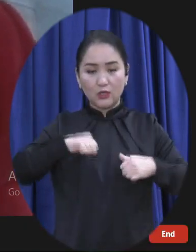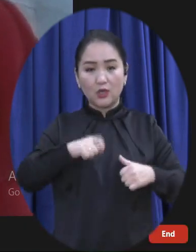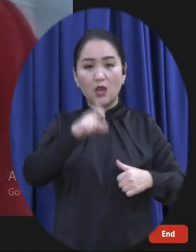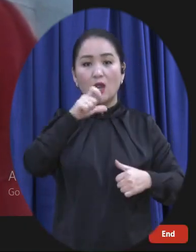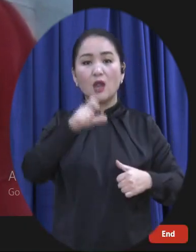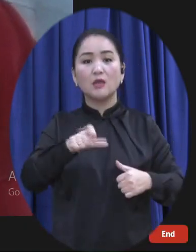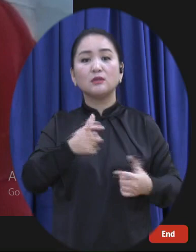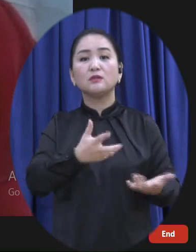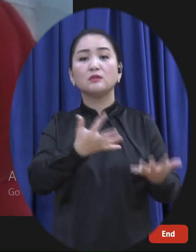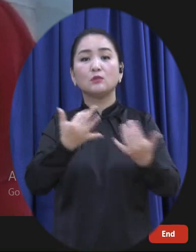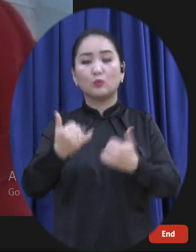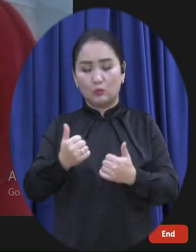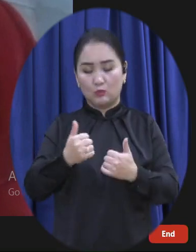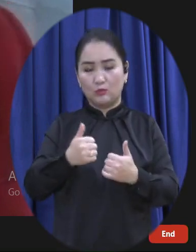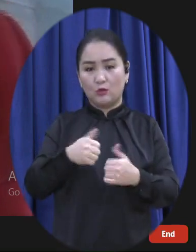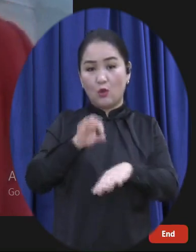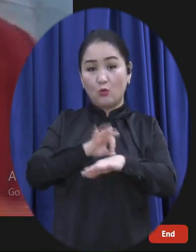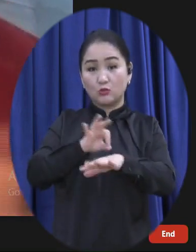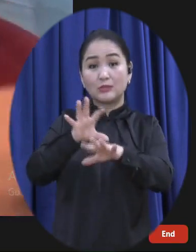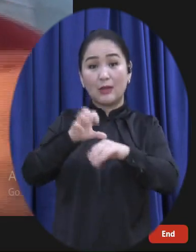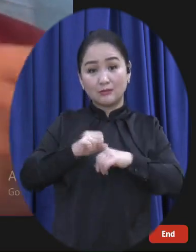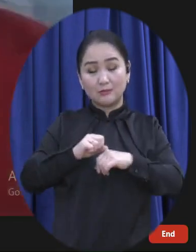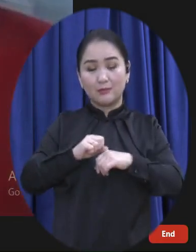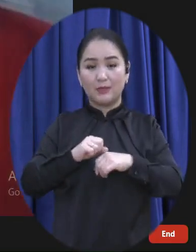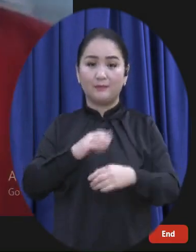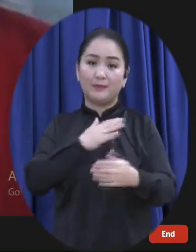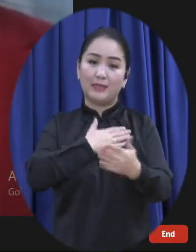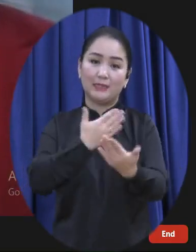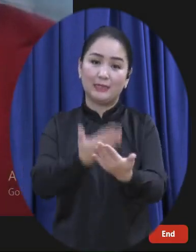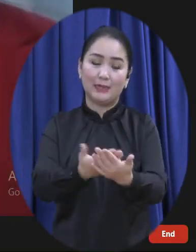байгаа вэ? Холбоотой байдгүй. За баярлалаа.